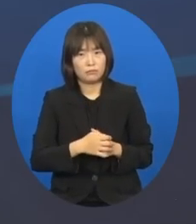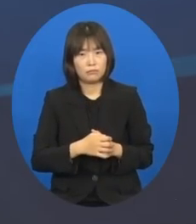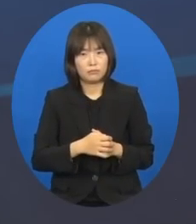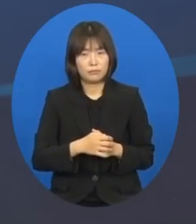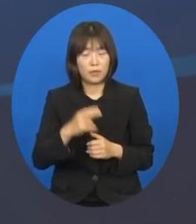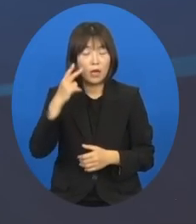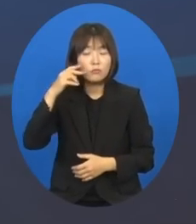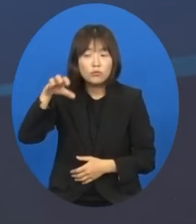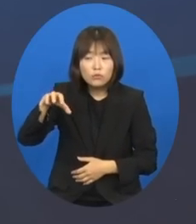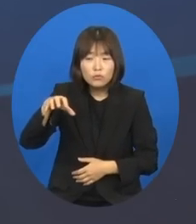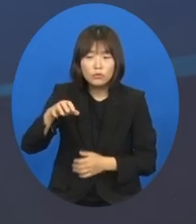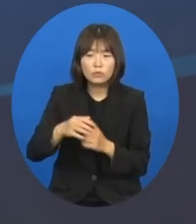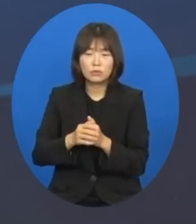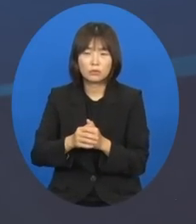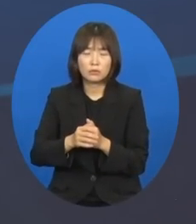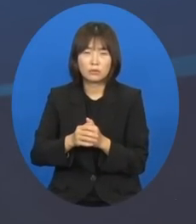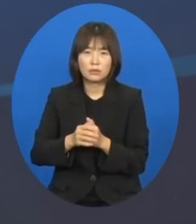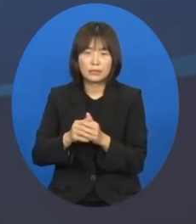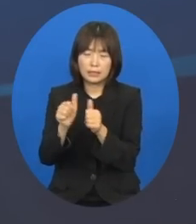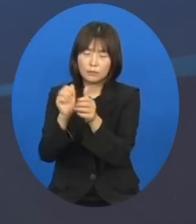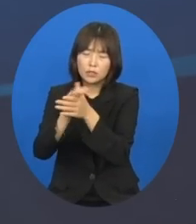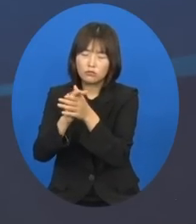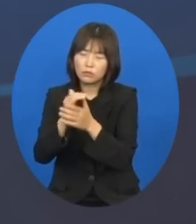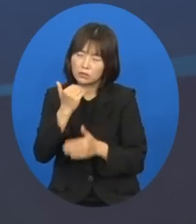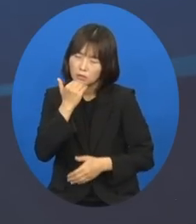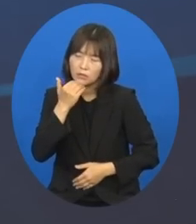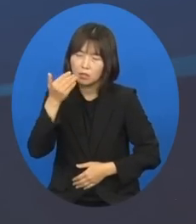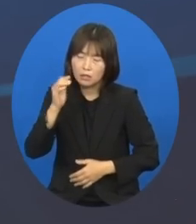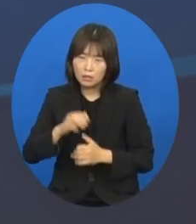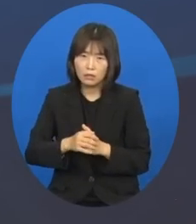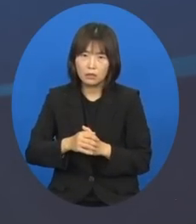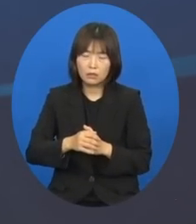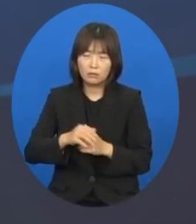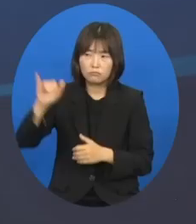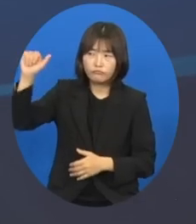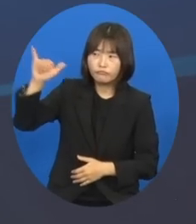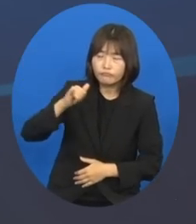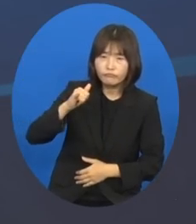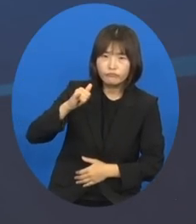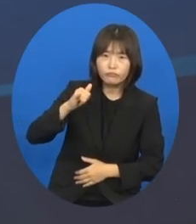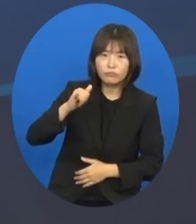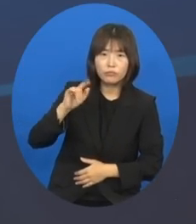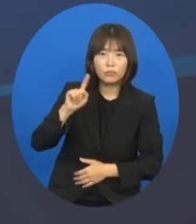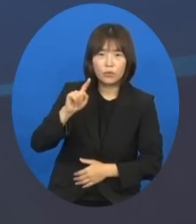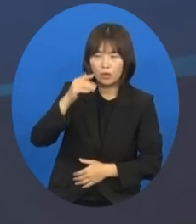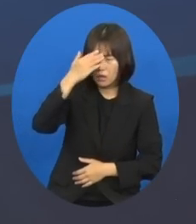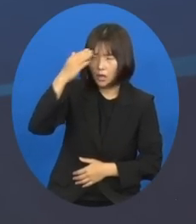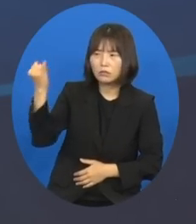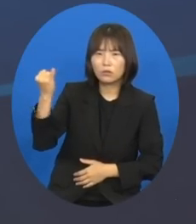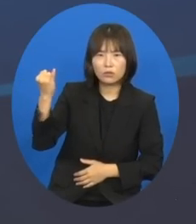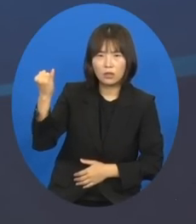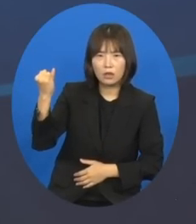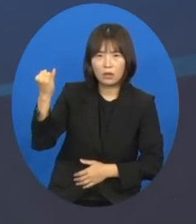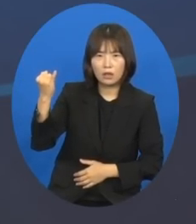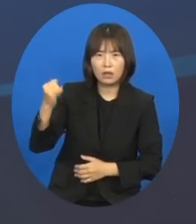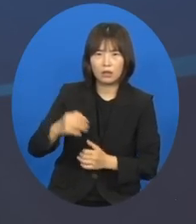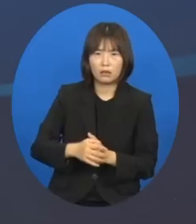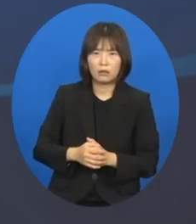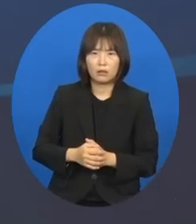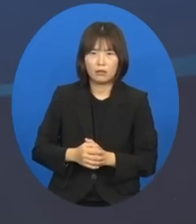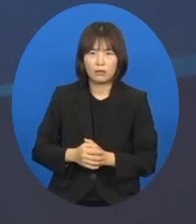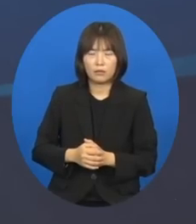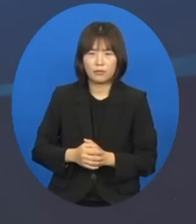주일날 아침에 전화 한 통이 걸려오는데 낯선 여자의 전화가 걸려옵니다 누구냐고 하니까 자기 이름을 묻길래